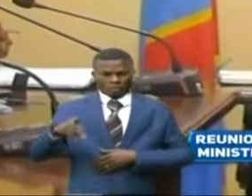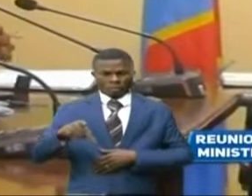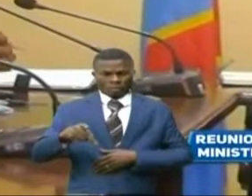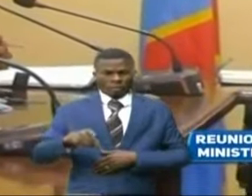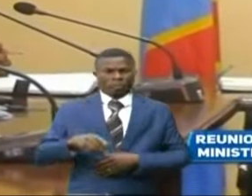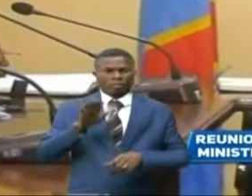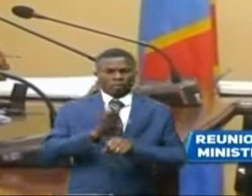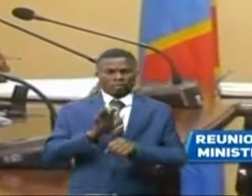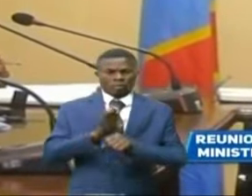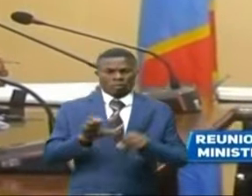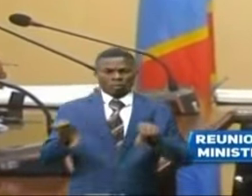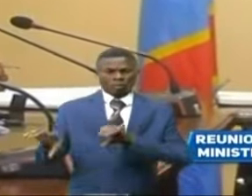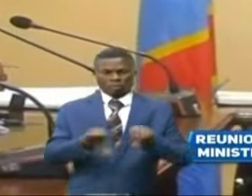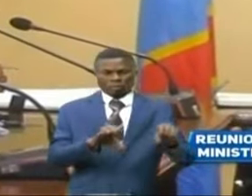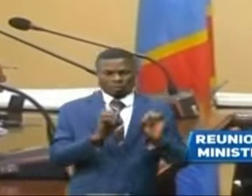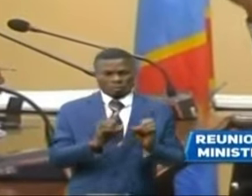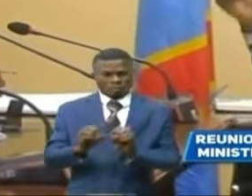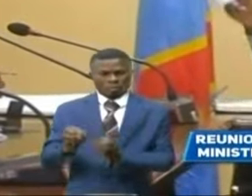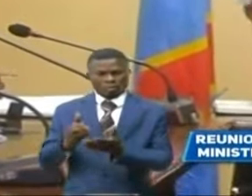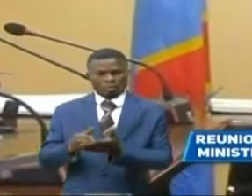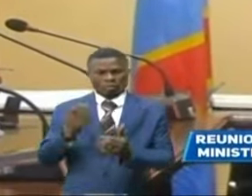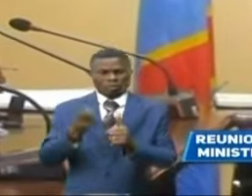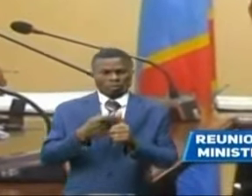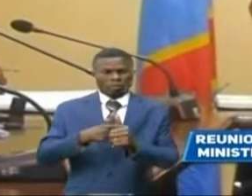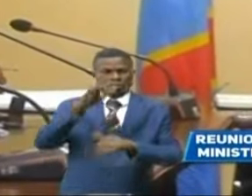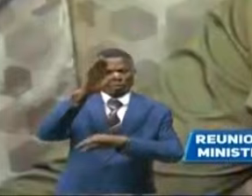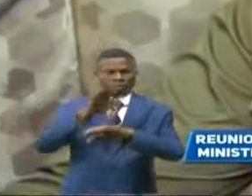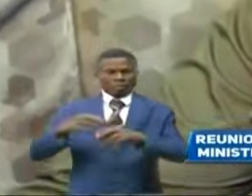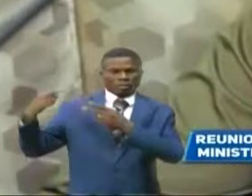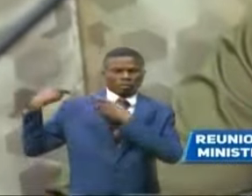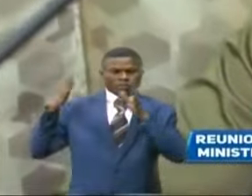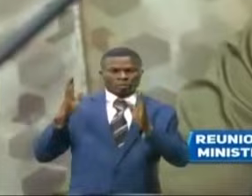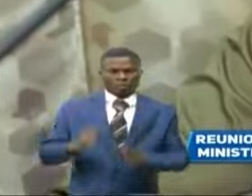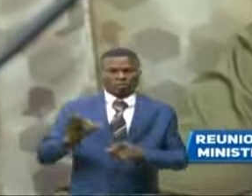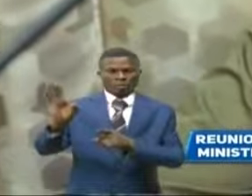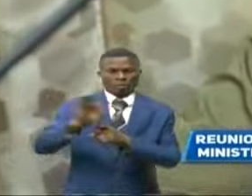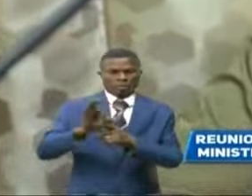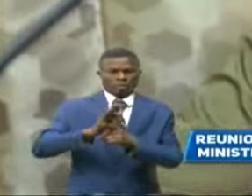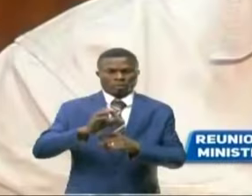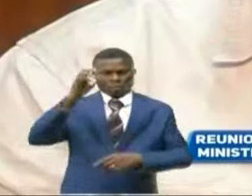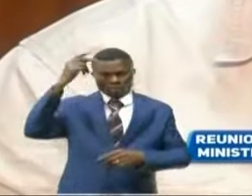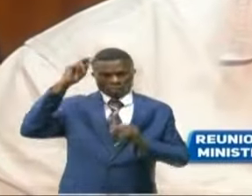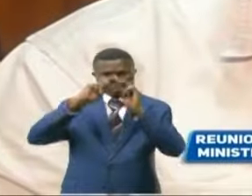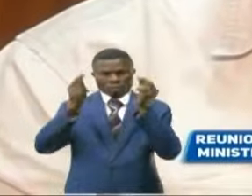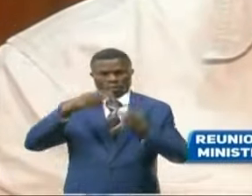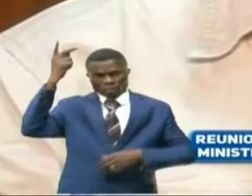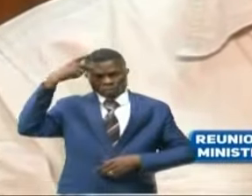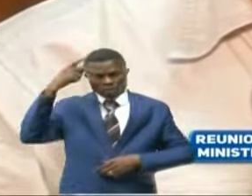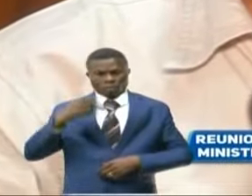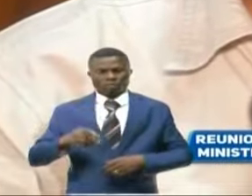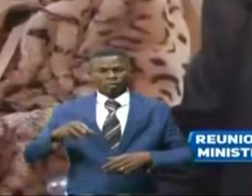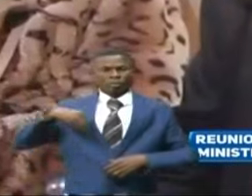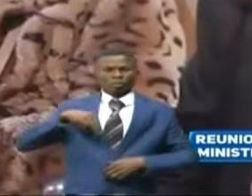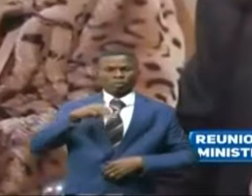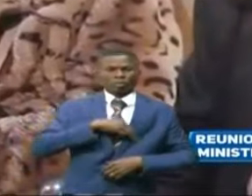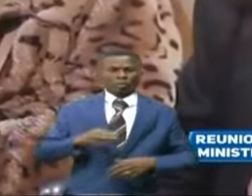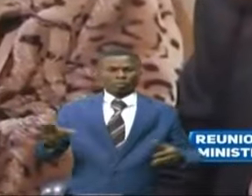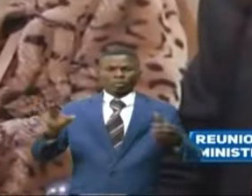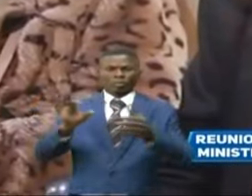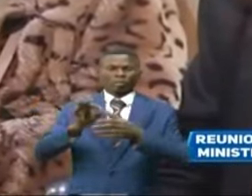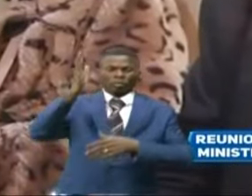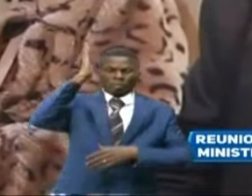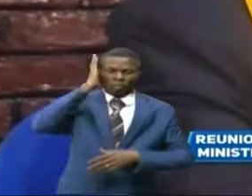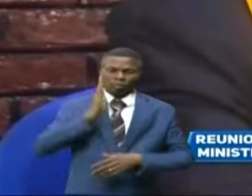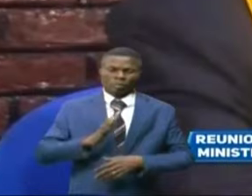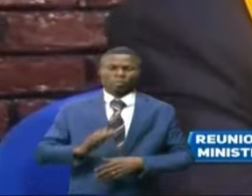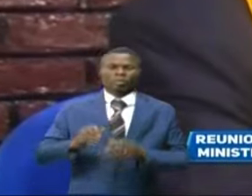série d'activités. Nzanza Bombiti a premièrement convoqué les responsables des formations politiques, membres de l'Union sacrée de la nation, afin de faire